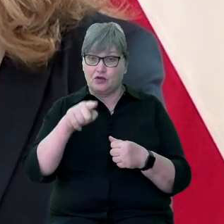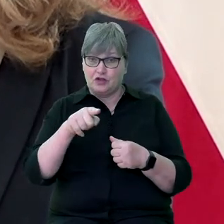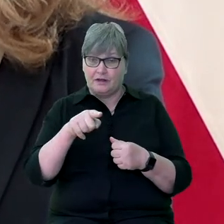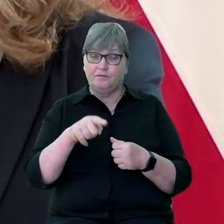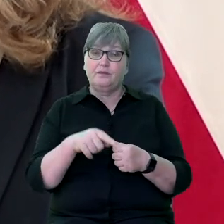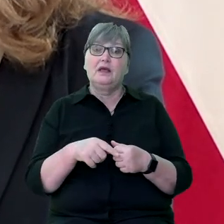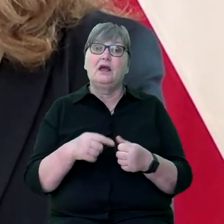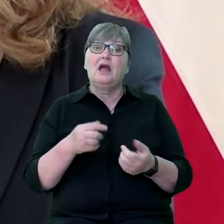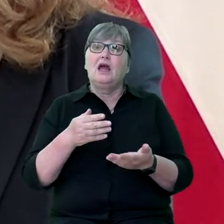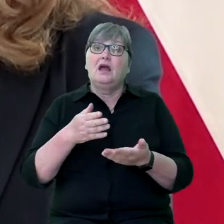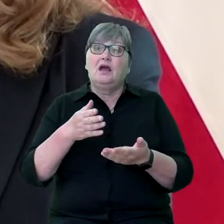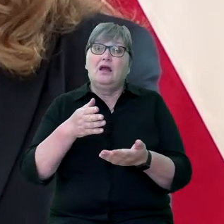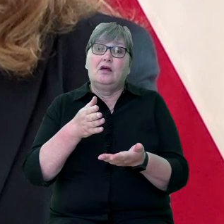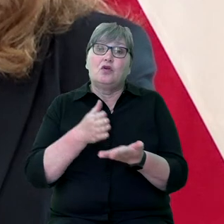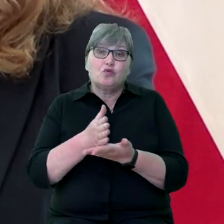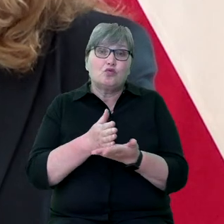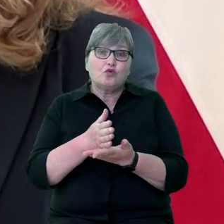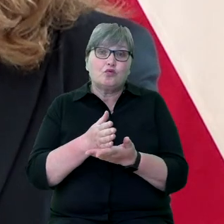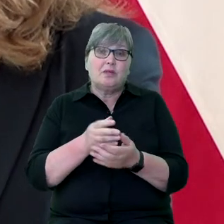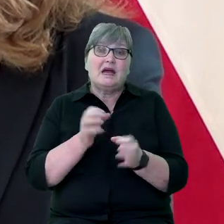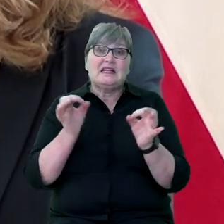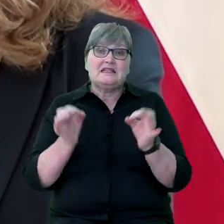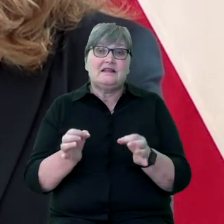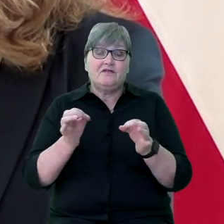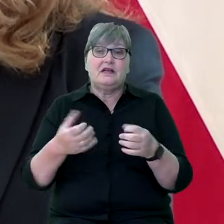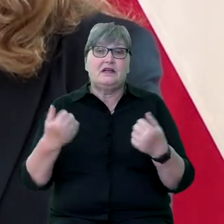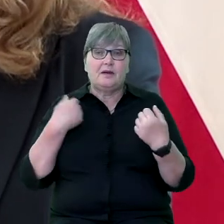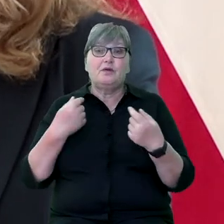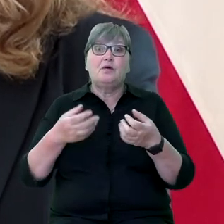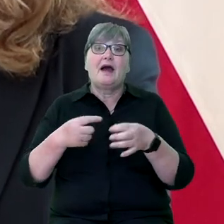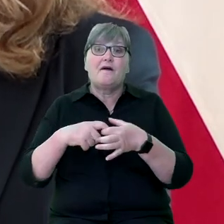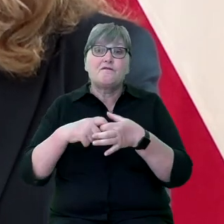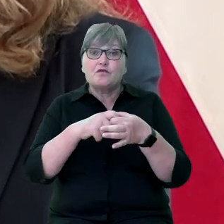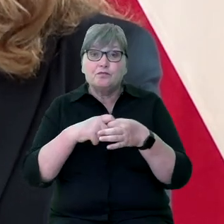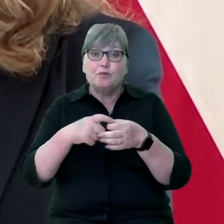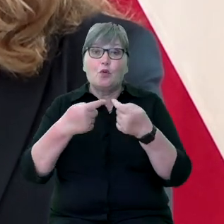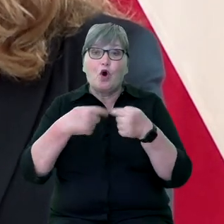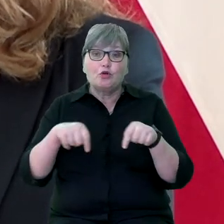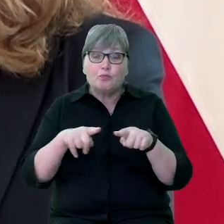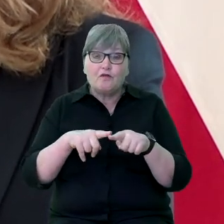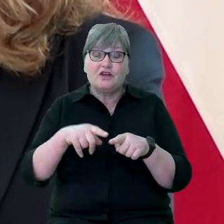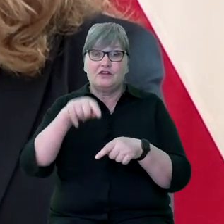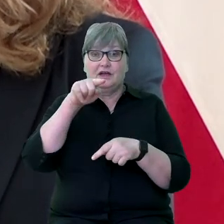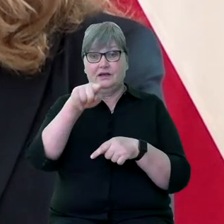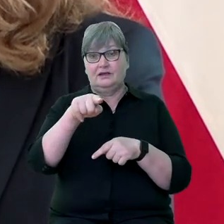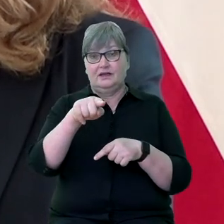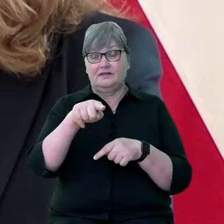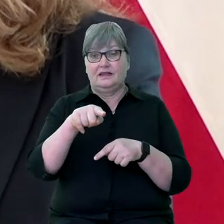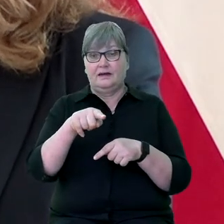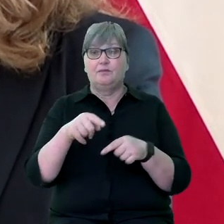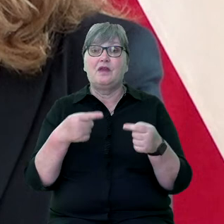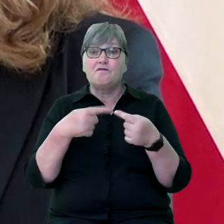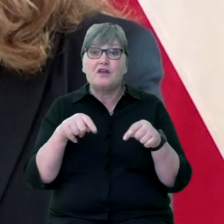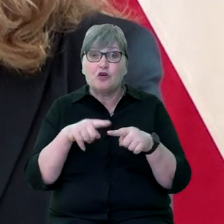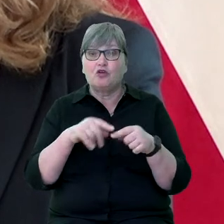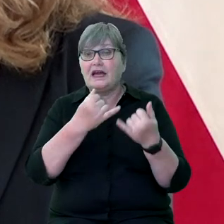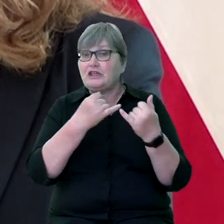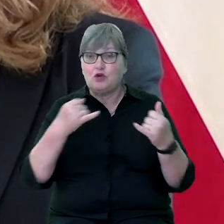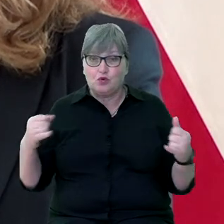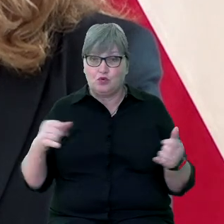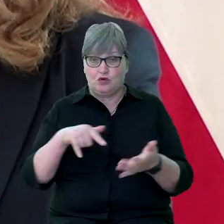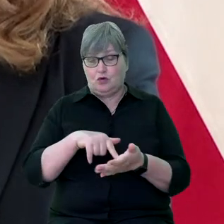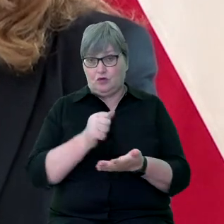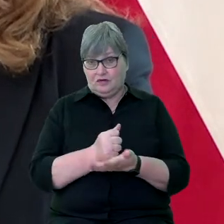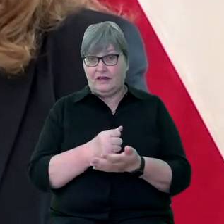poleceń zwierzchników, ale osobę współodpowiedzialną za merytoryczną ocenę prawidłowości i korzystności działań w